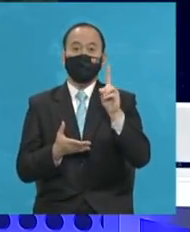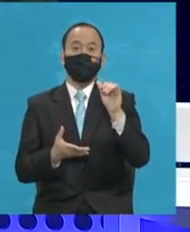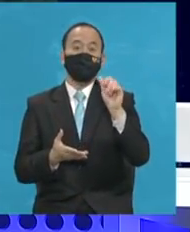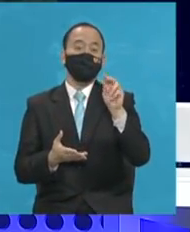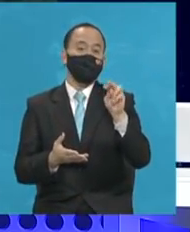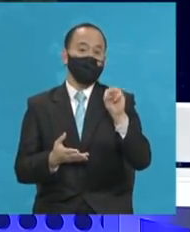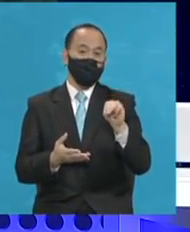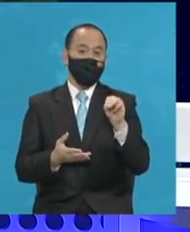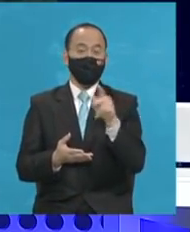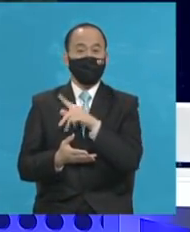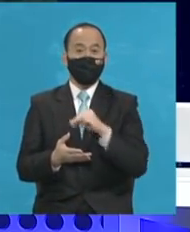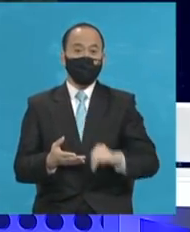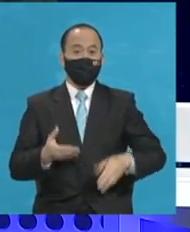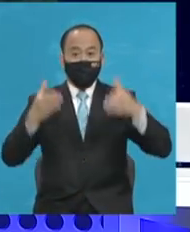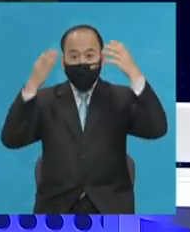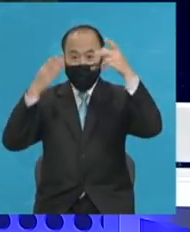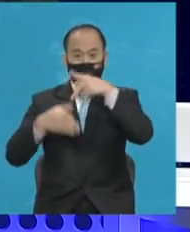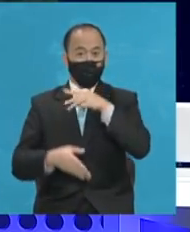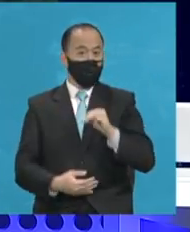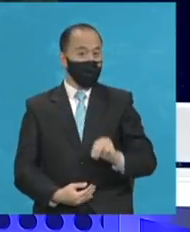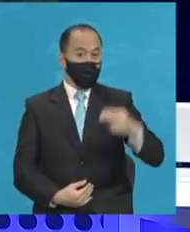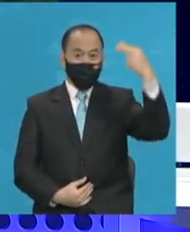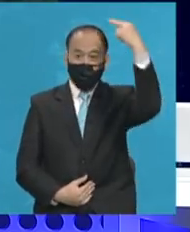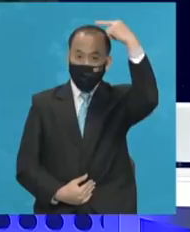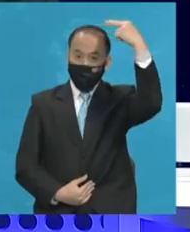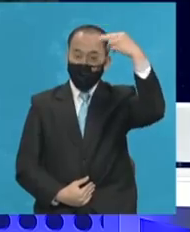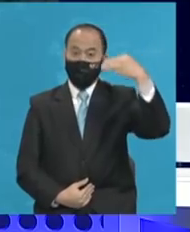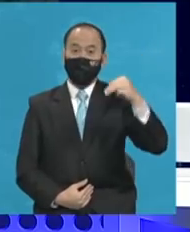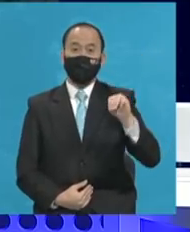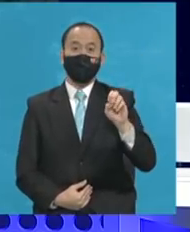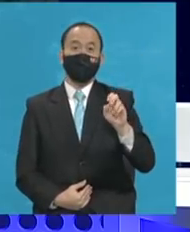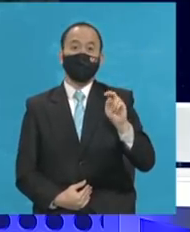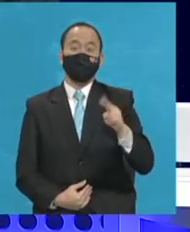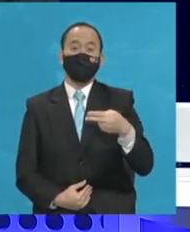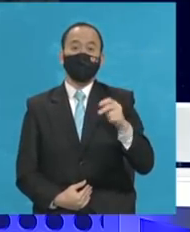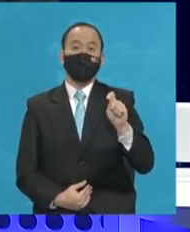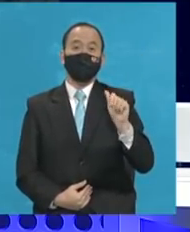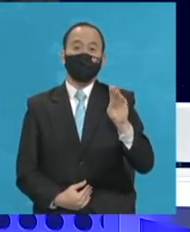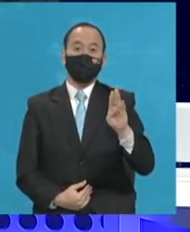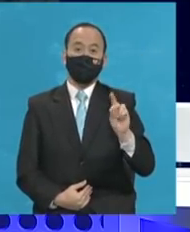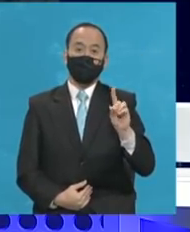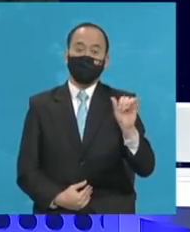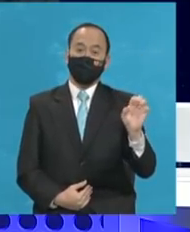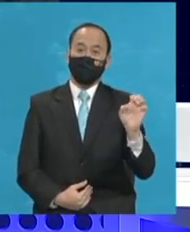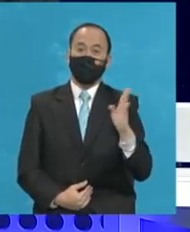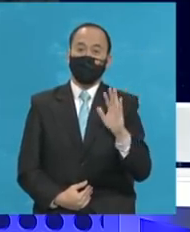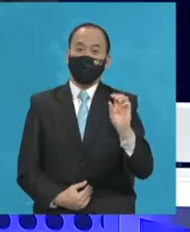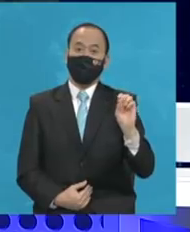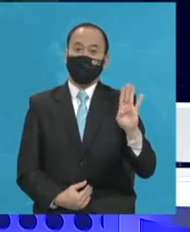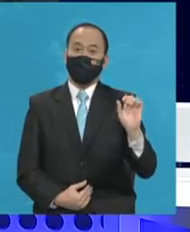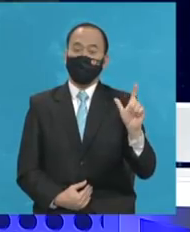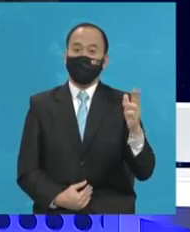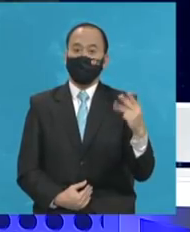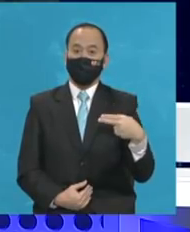Mulia Paduka seri penyerang muda mahkota penyiaran mudah Haji al-muhtadee Billah Ibrani ke bawah doyan Maha Mulia Paduka seri Baginda